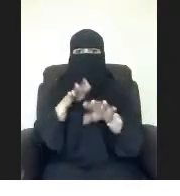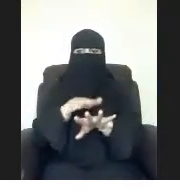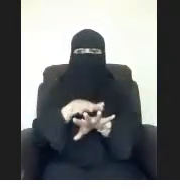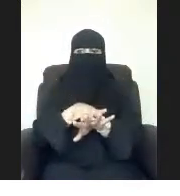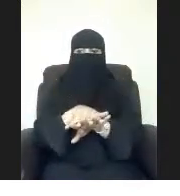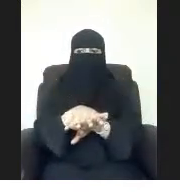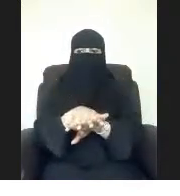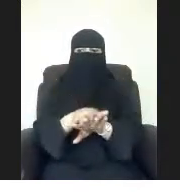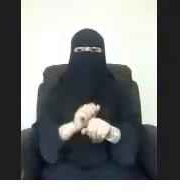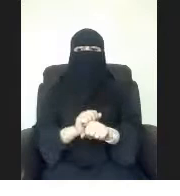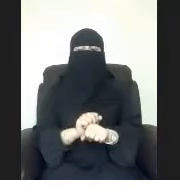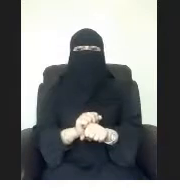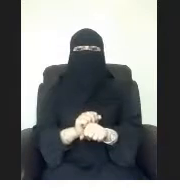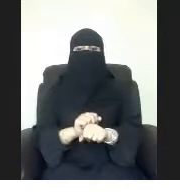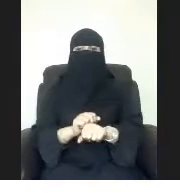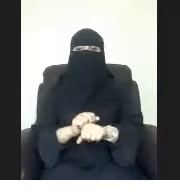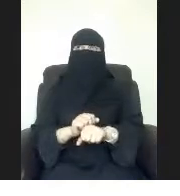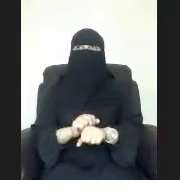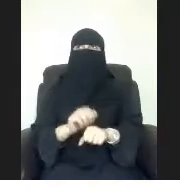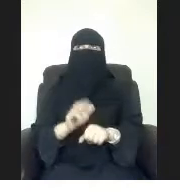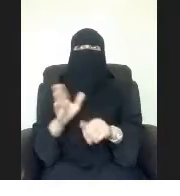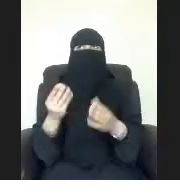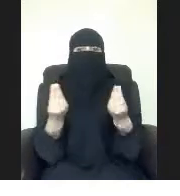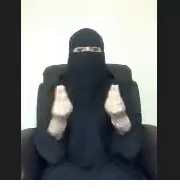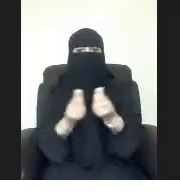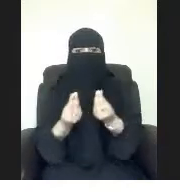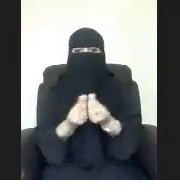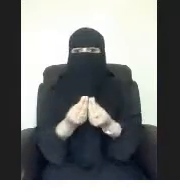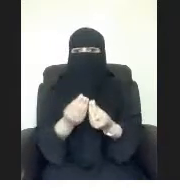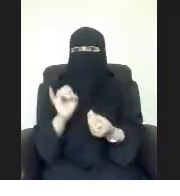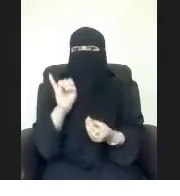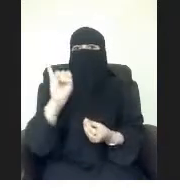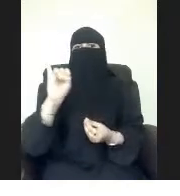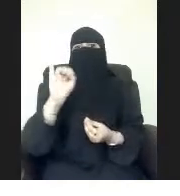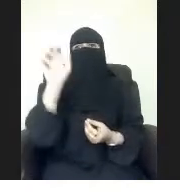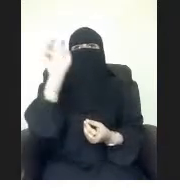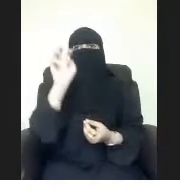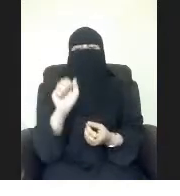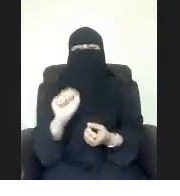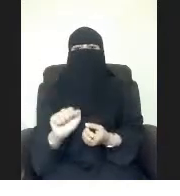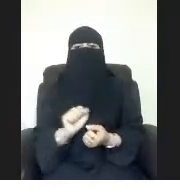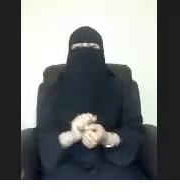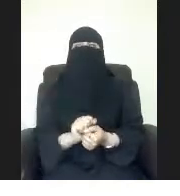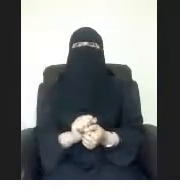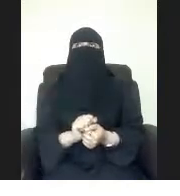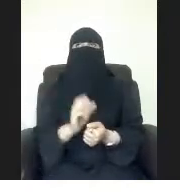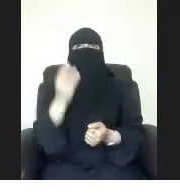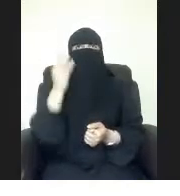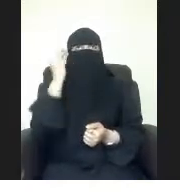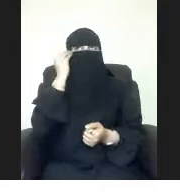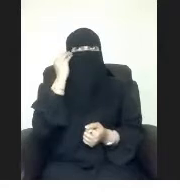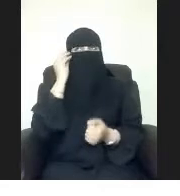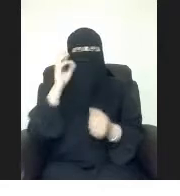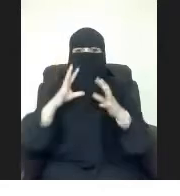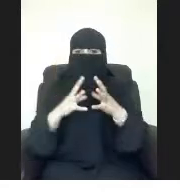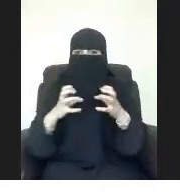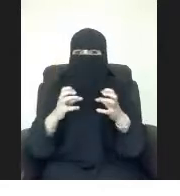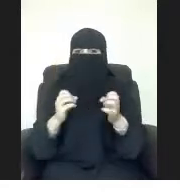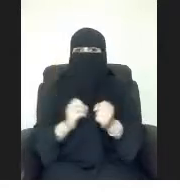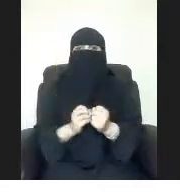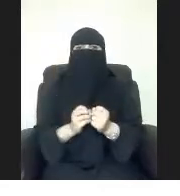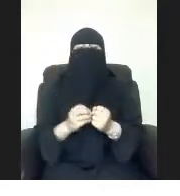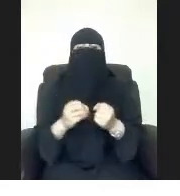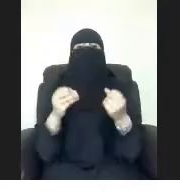للتبني المؤسسي وتنفيذ التعلم المدمج في التعليم العالي، الحقيقة شرح مفهوم التعلم المدمج من خلال هذا الشكل الذي